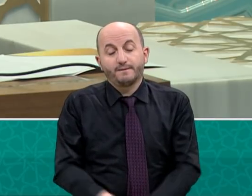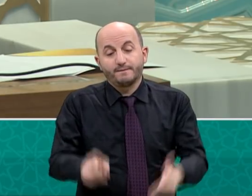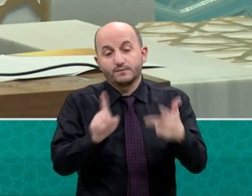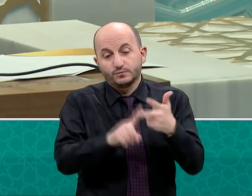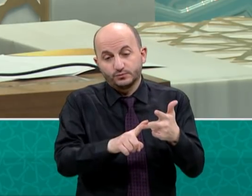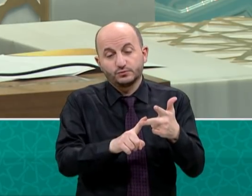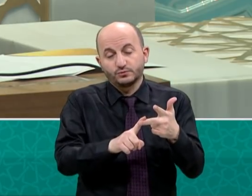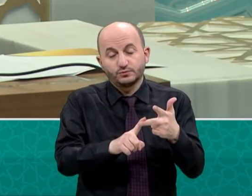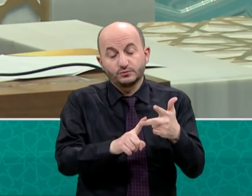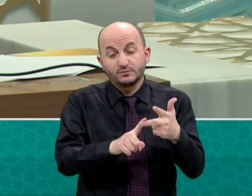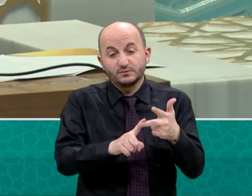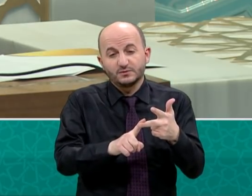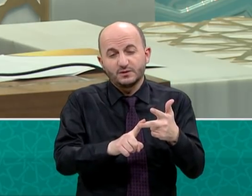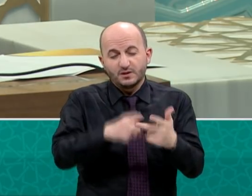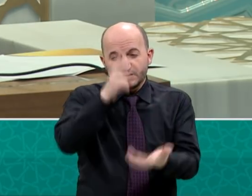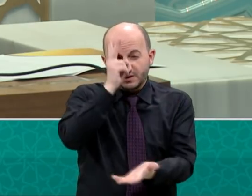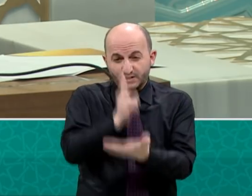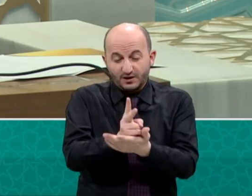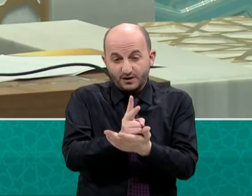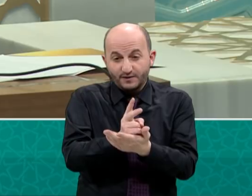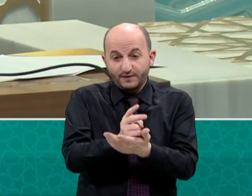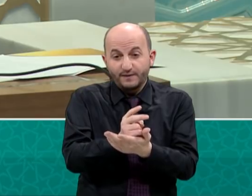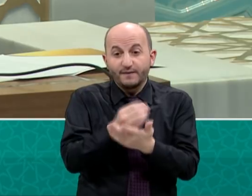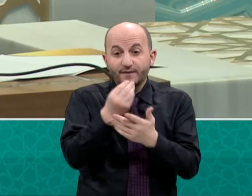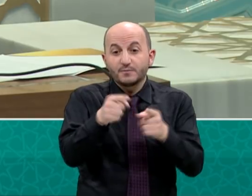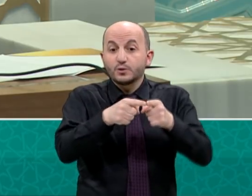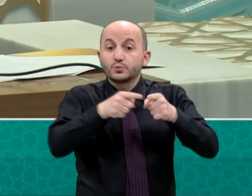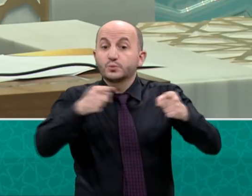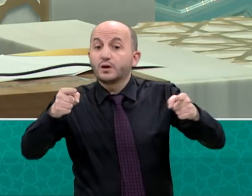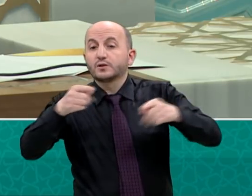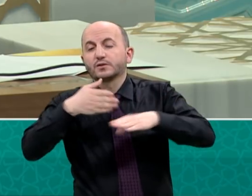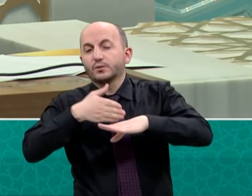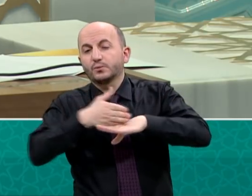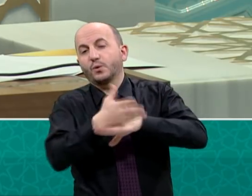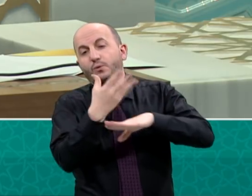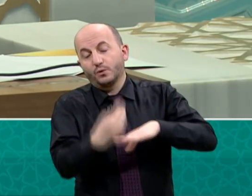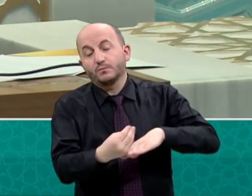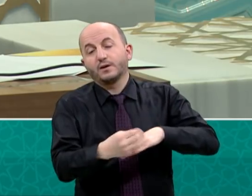3. Karar verme süreçlerinde doğruluk.